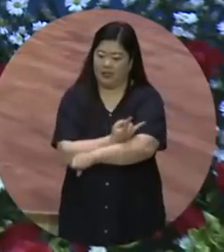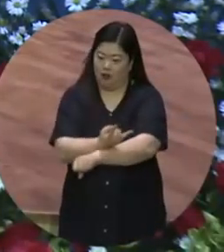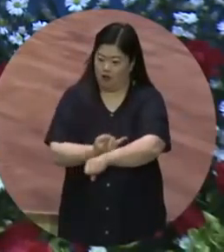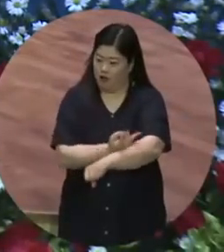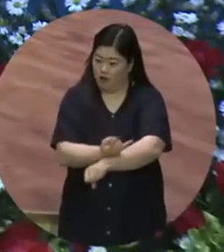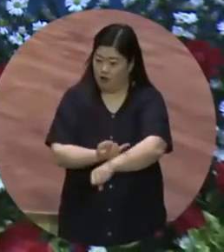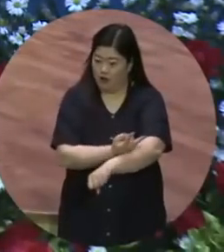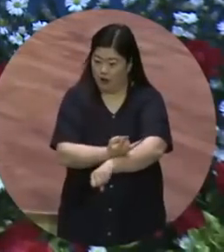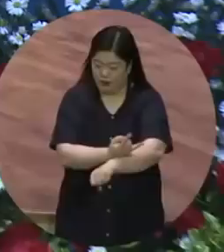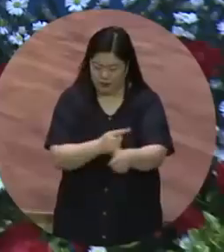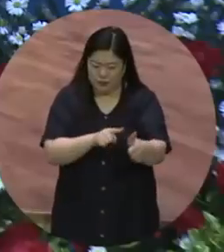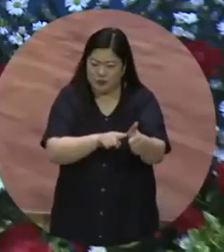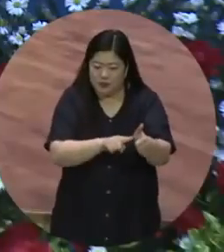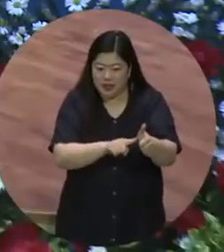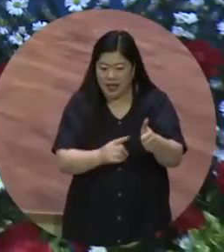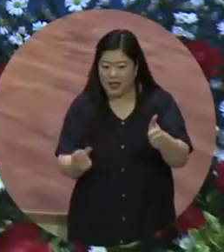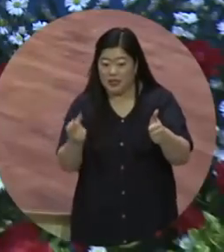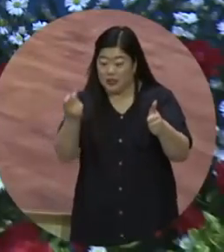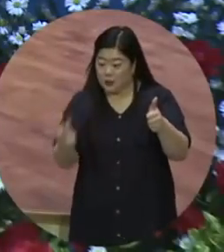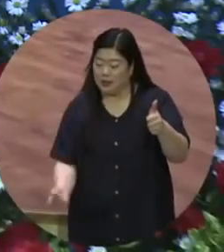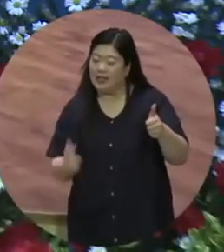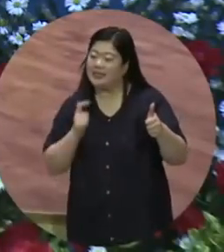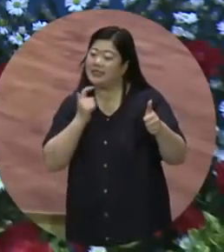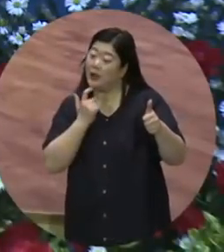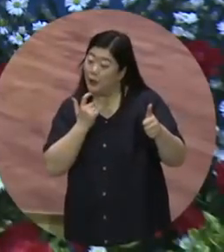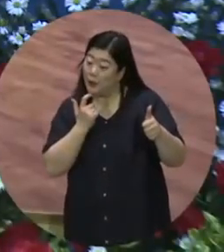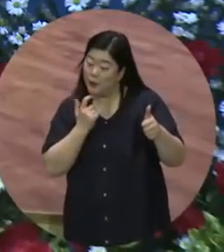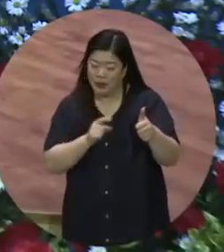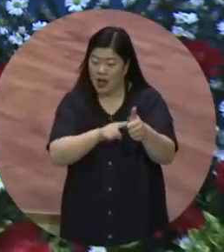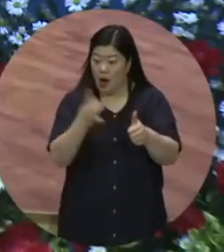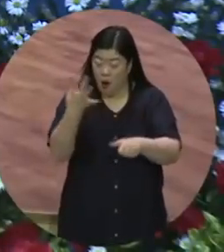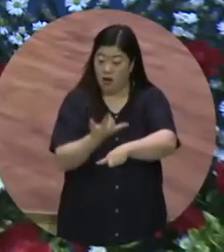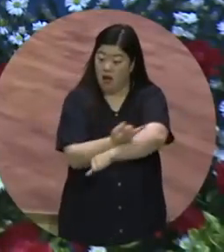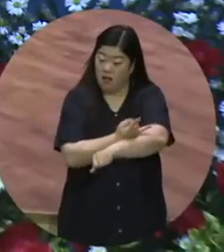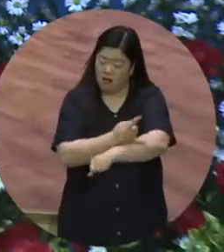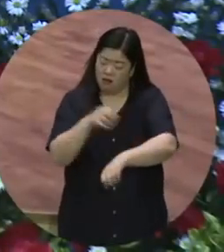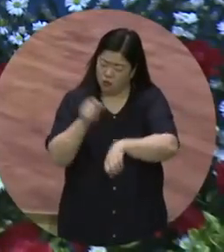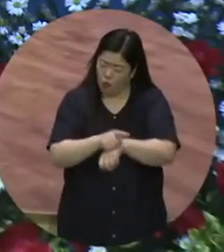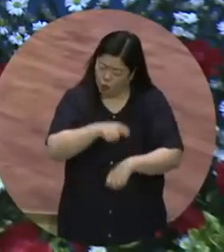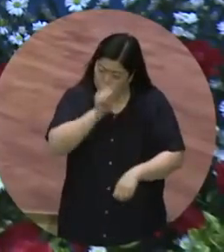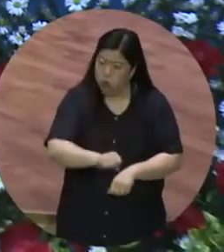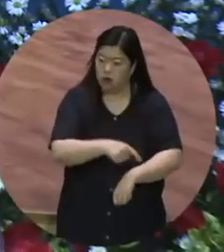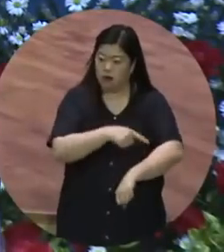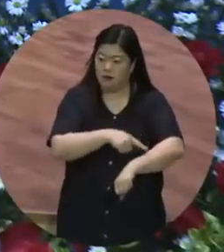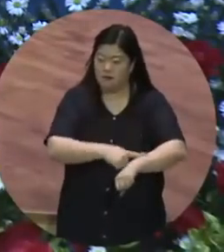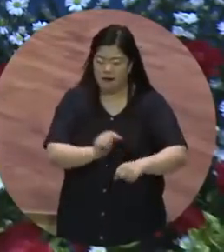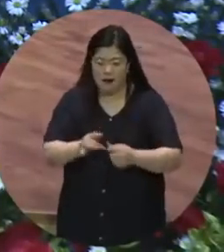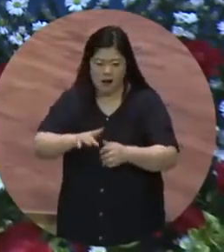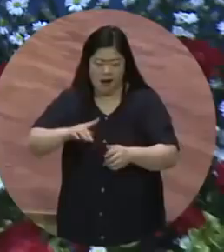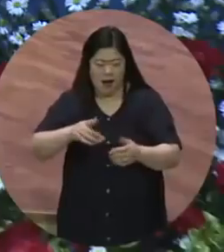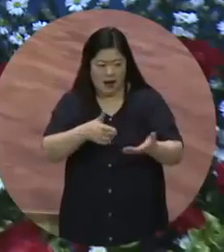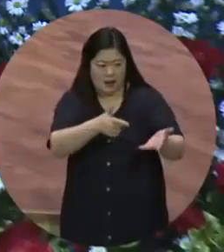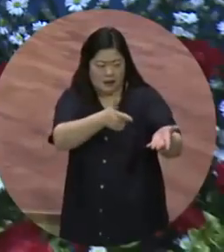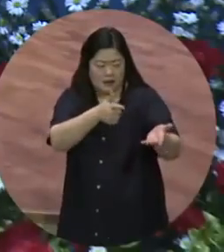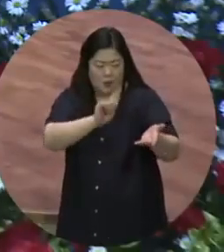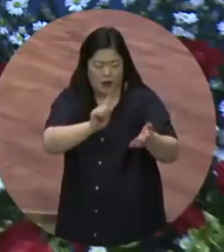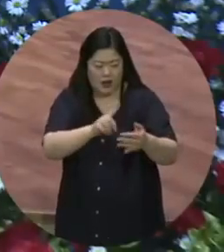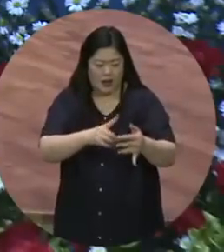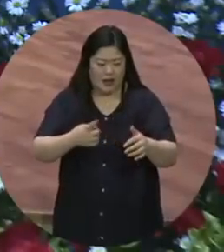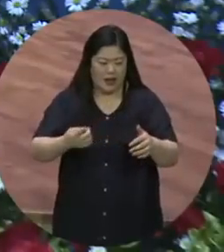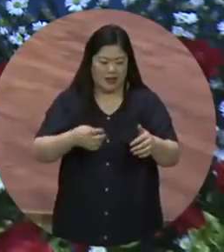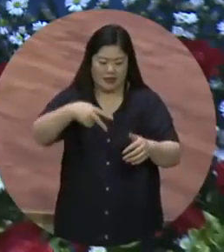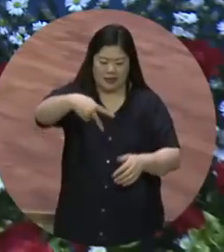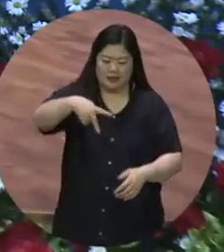있습니다. 이 에서는 사나이 중에 사나이요. 탁월한 사냥꾼이었던 에서가 사냥에서 돌아왔을 때,